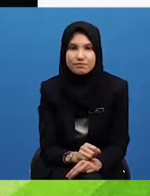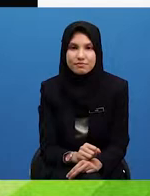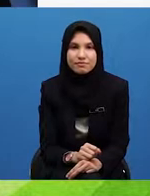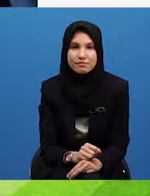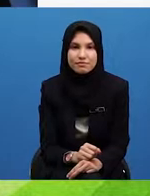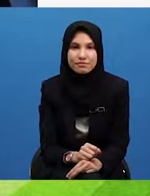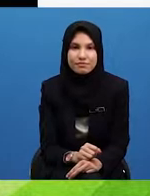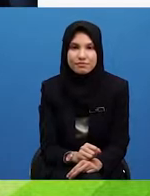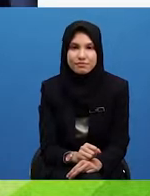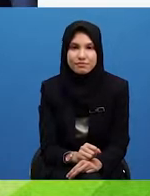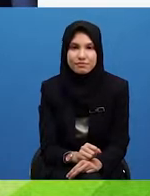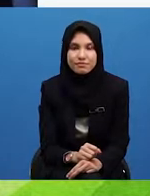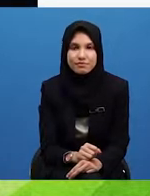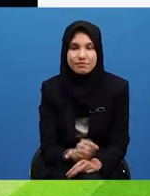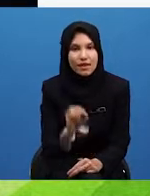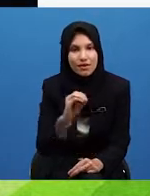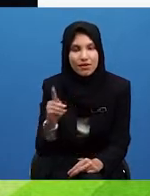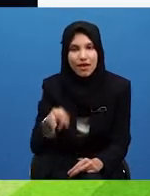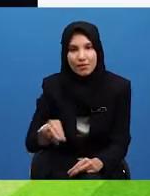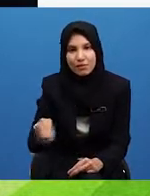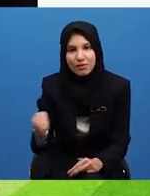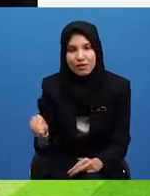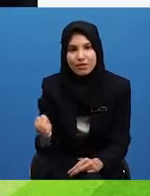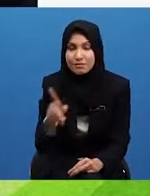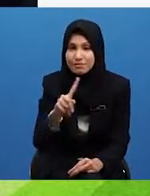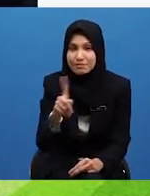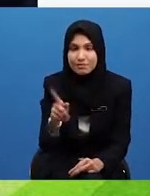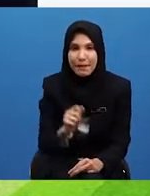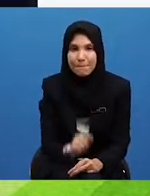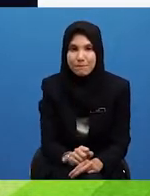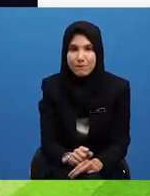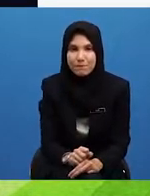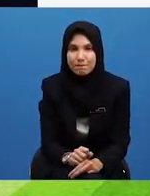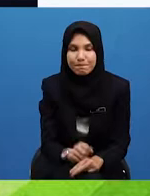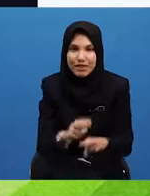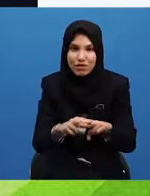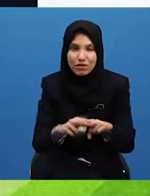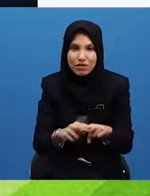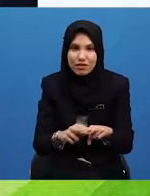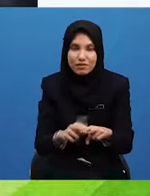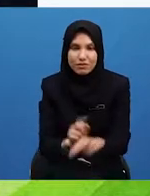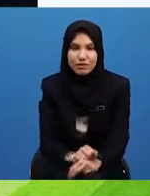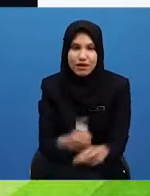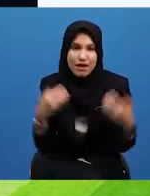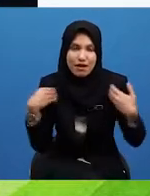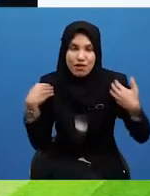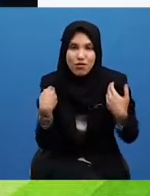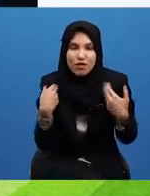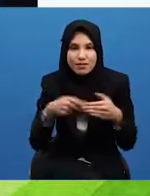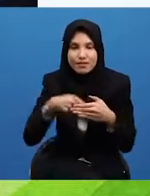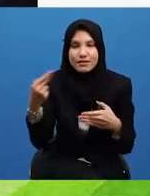Hai Mbak ilah murid-murid Dimanakah kedudukan model Haiwan itu yang